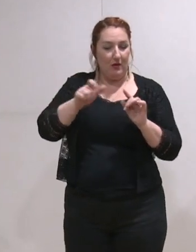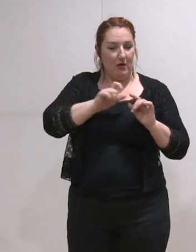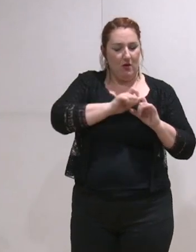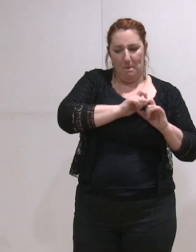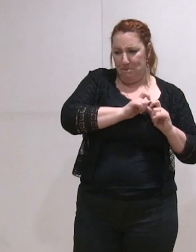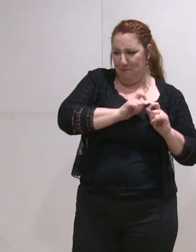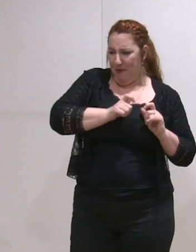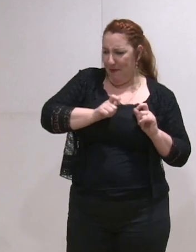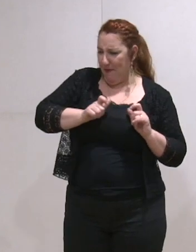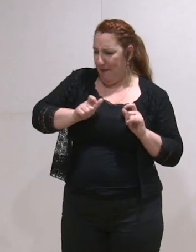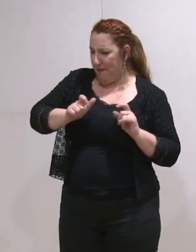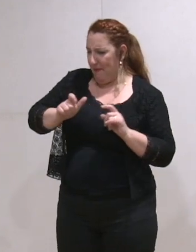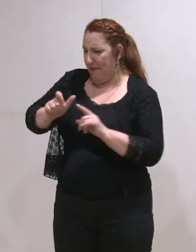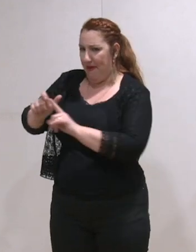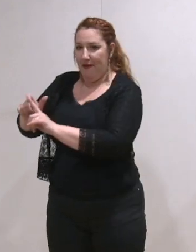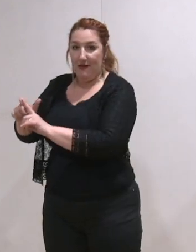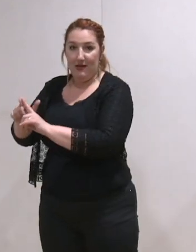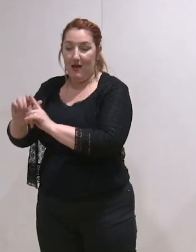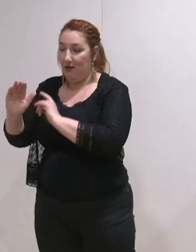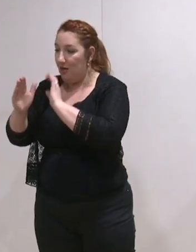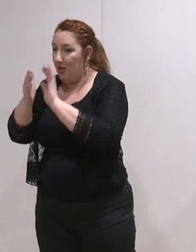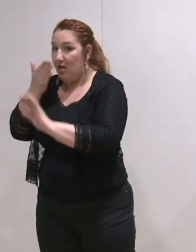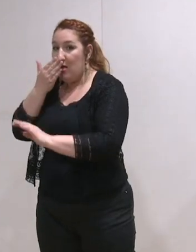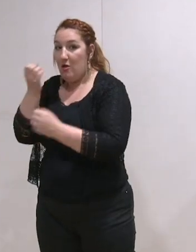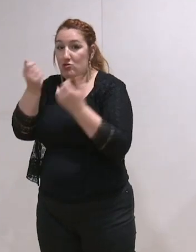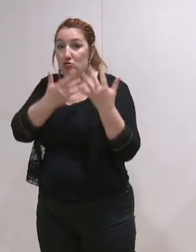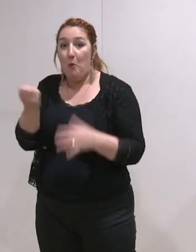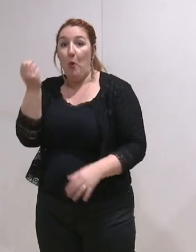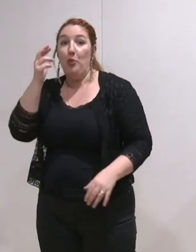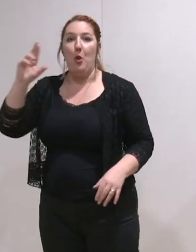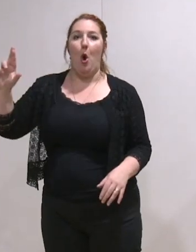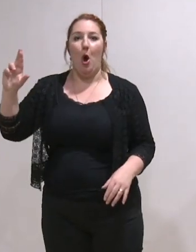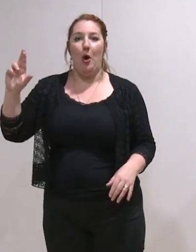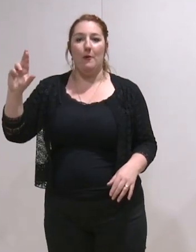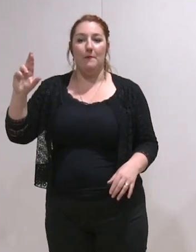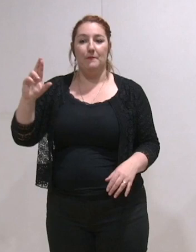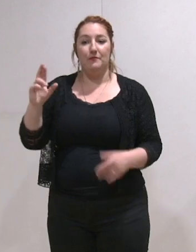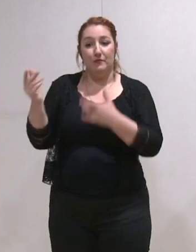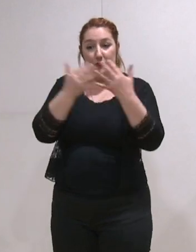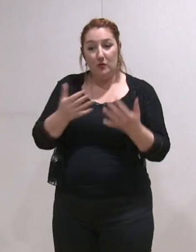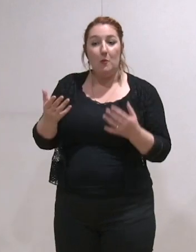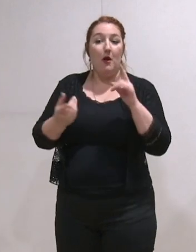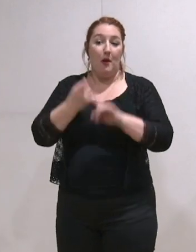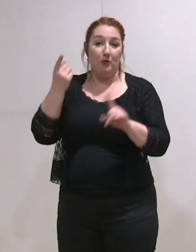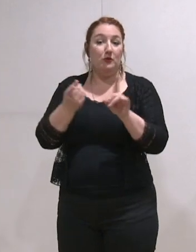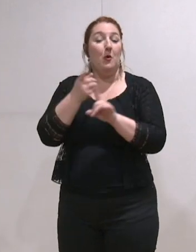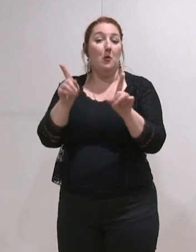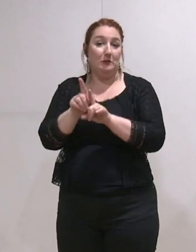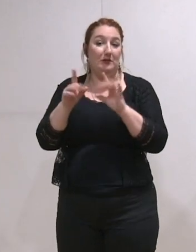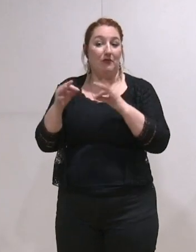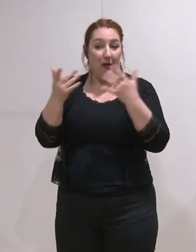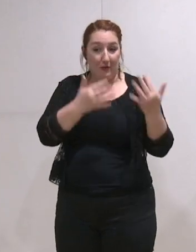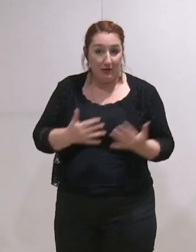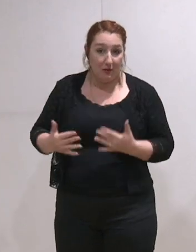suite du nombre d'or qui est un nombre qui est également important en mathématique qui que l'on retrouve dans